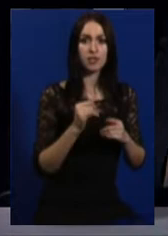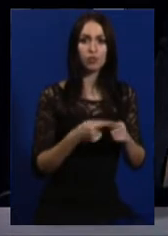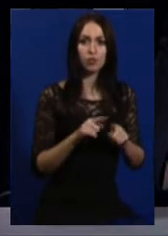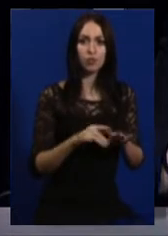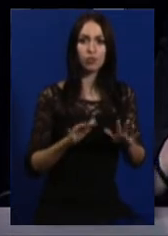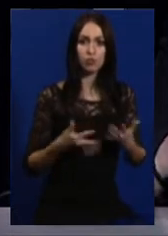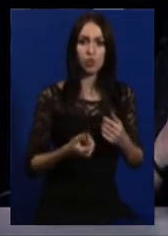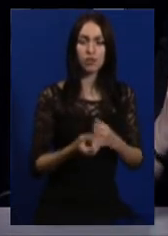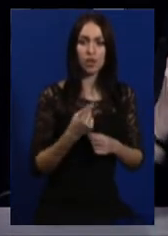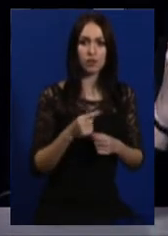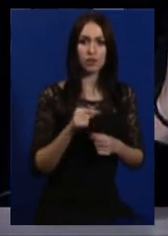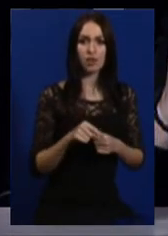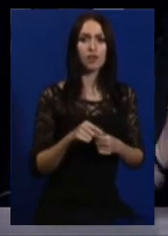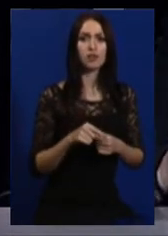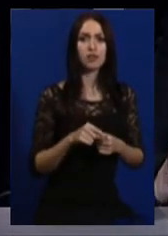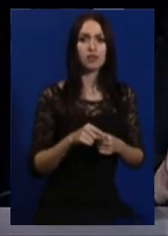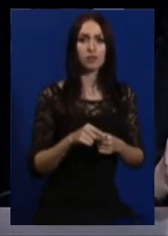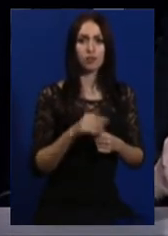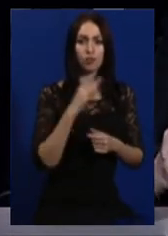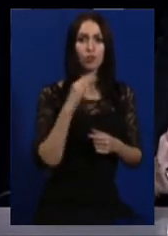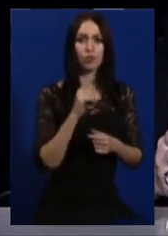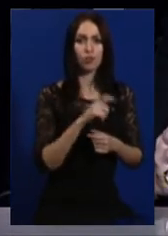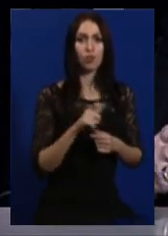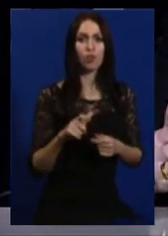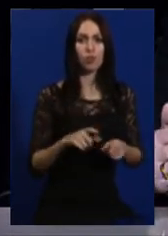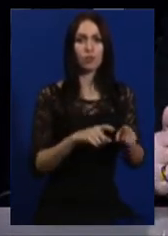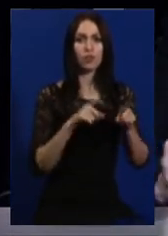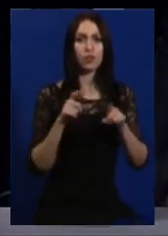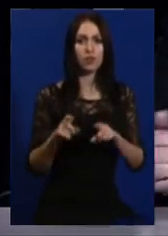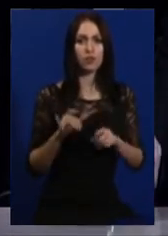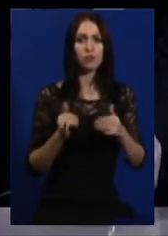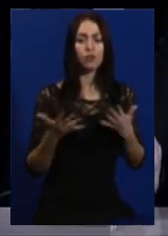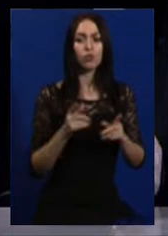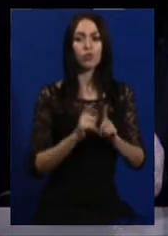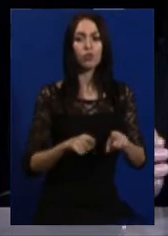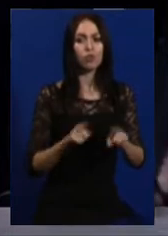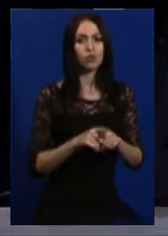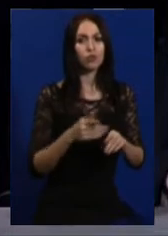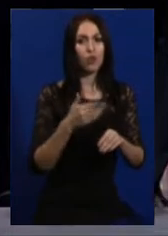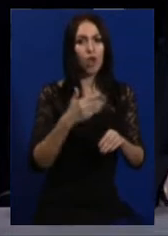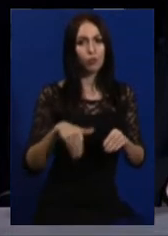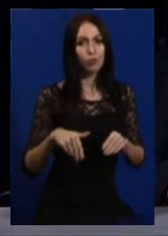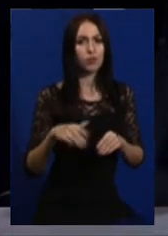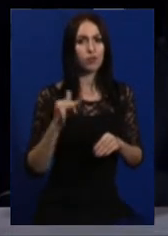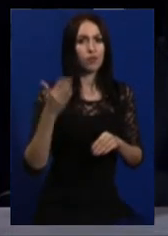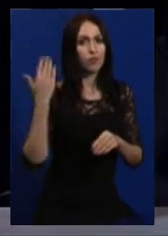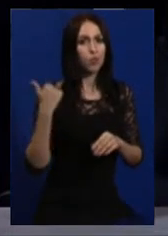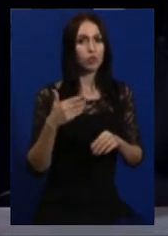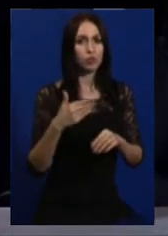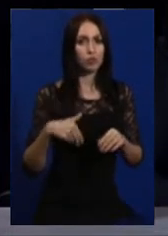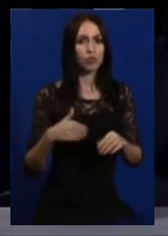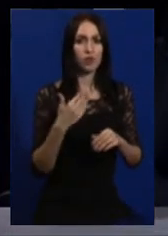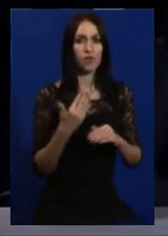ситуация оказалась сотни тысяч переселенцев у которых тоже ампутировали в прошлом мутировали их